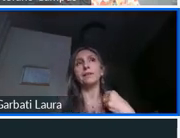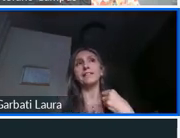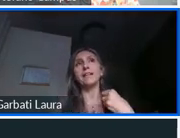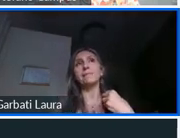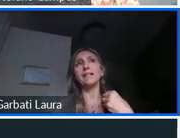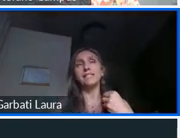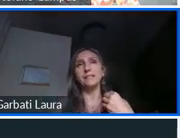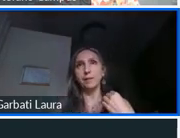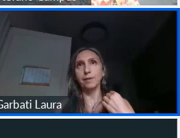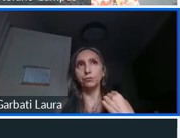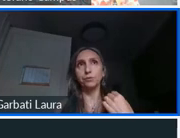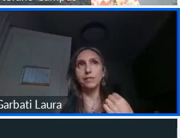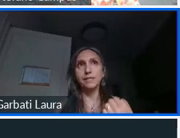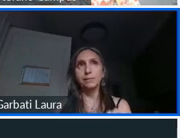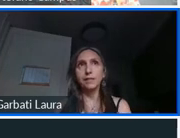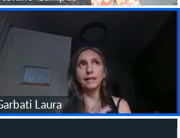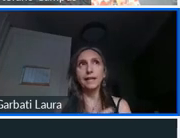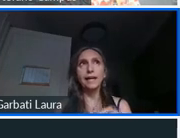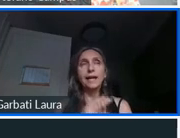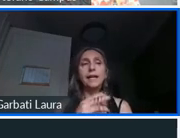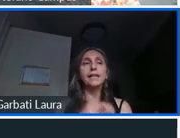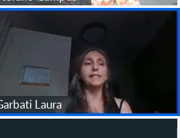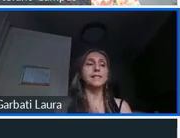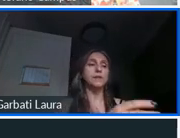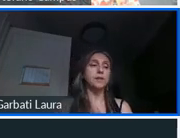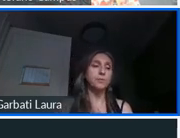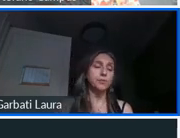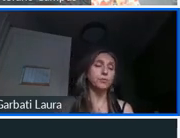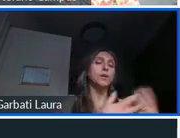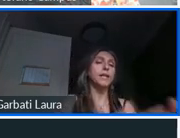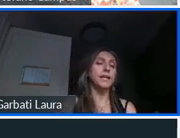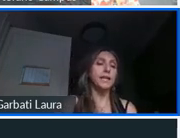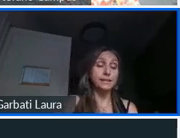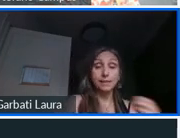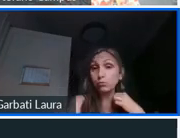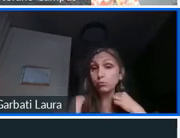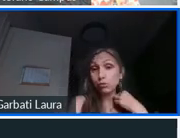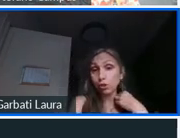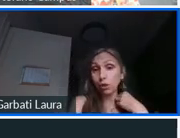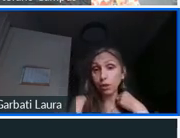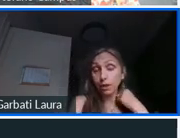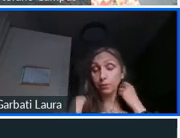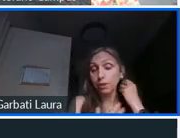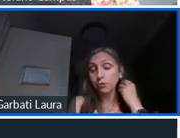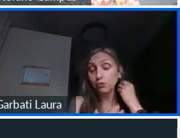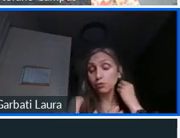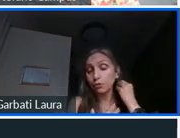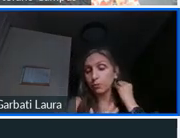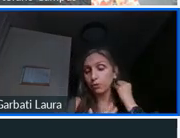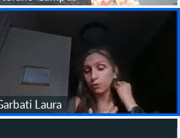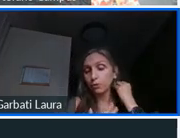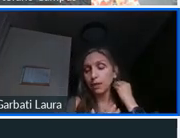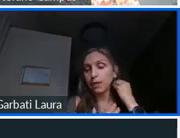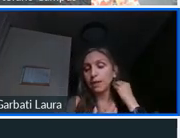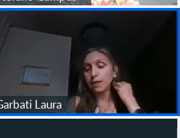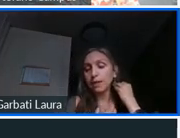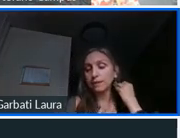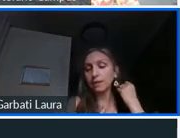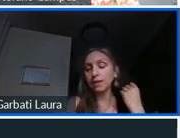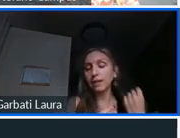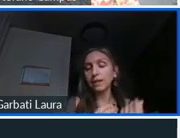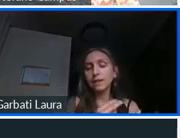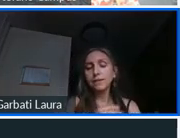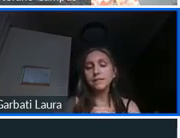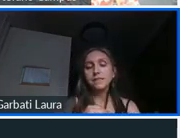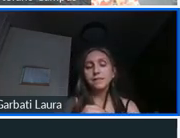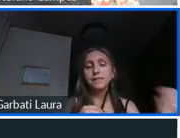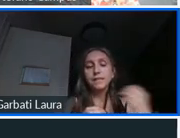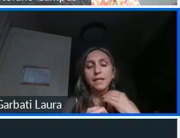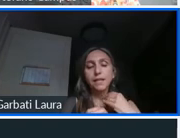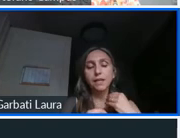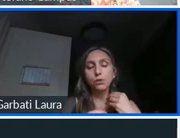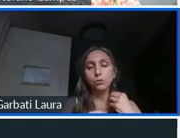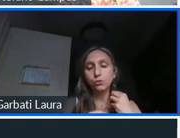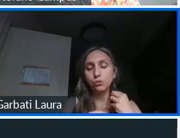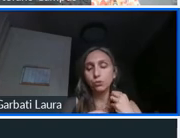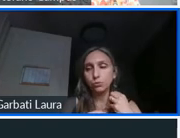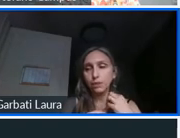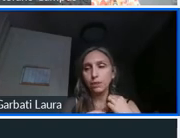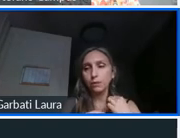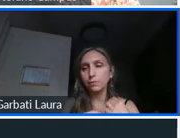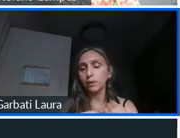quella che permette la massima riutilizzabilità, anche se non ha più l'attribuzione, quindi non sono più l'ente che si